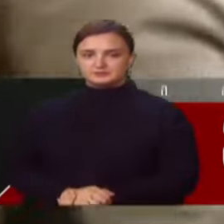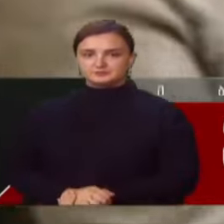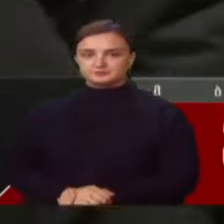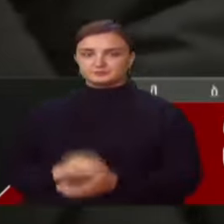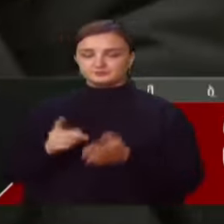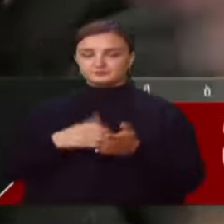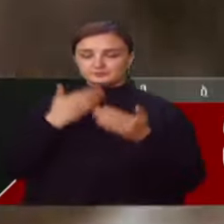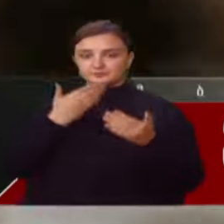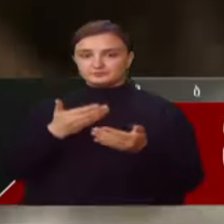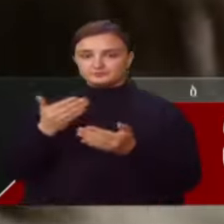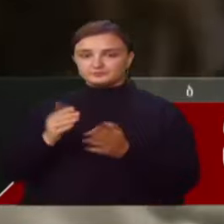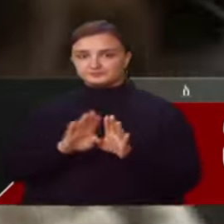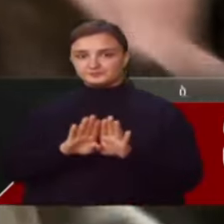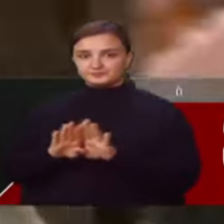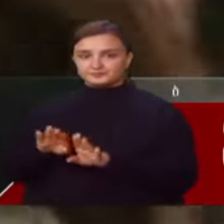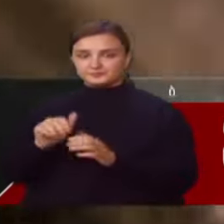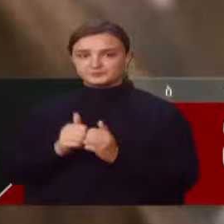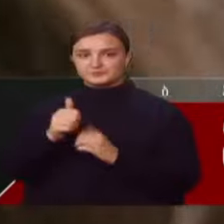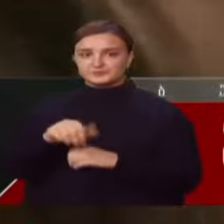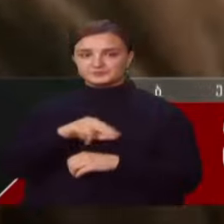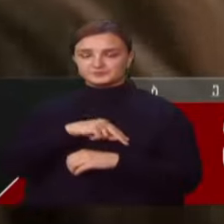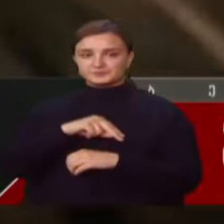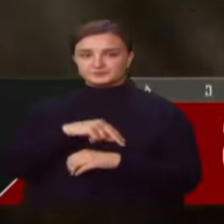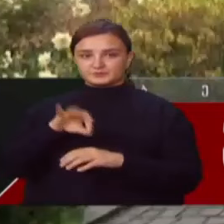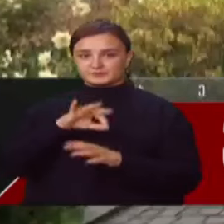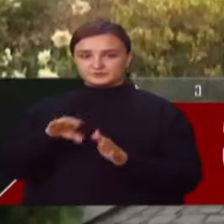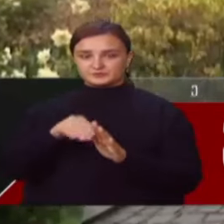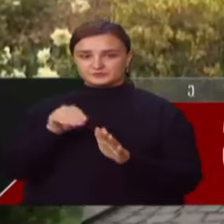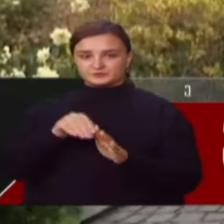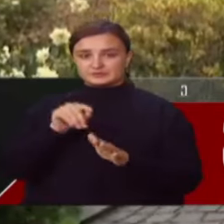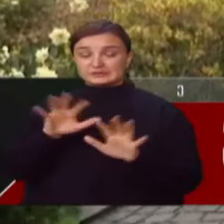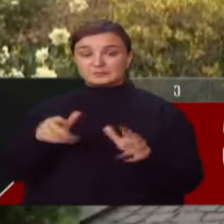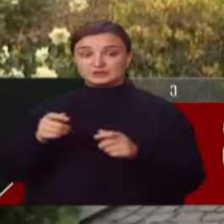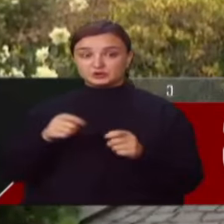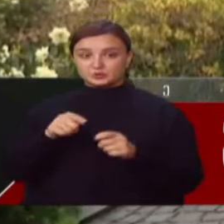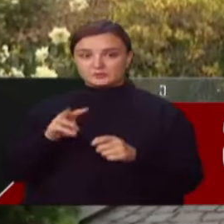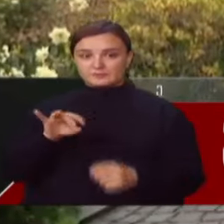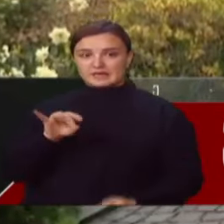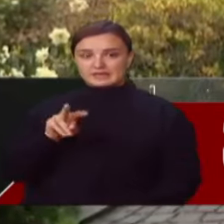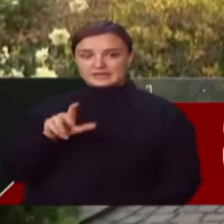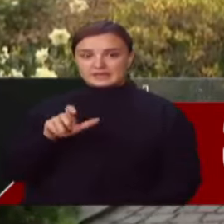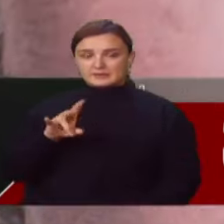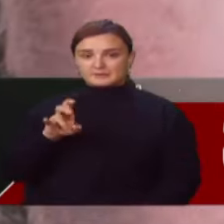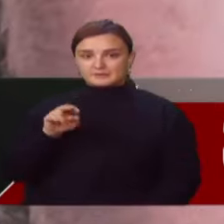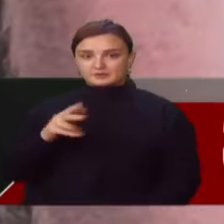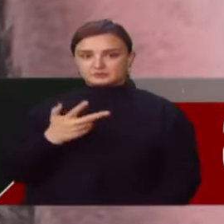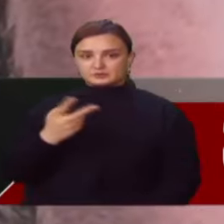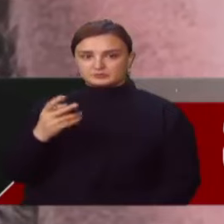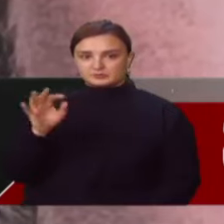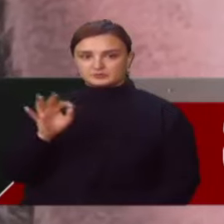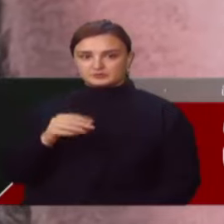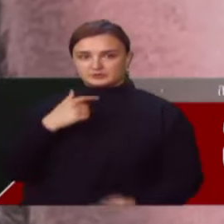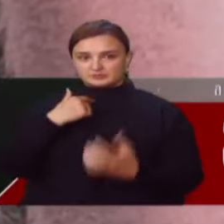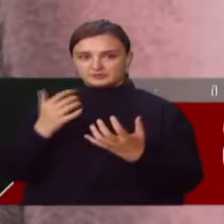გამოკითხვის მიხედვით, ვადამდელ საპარლამენტო არჩევნებში მარინ ლეპენის ულტრამემარჯვენე ეროვნული პარტია სავარაუდოდ ხმების 32%